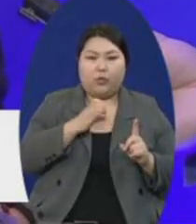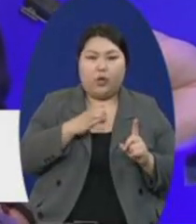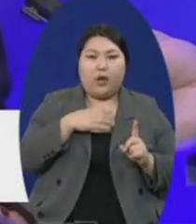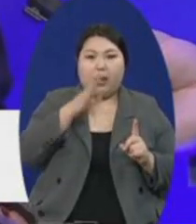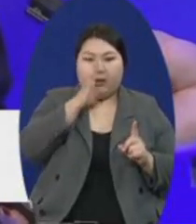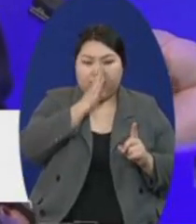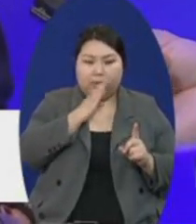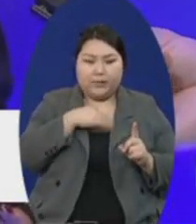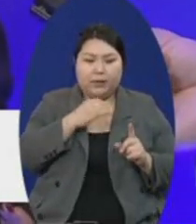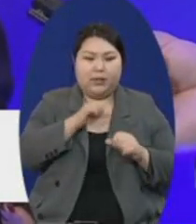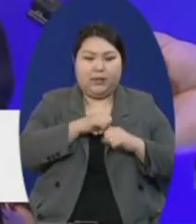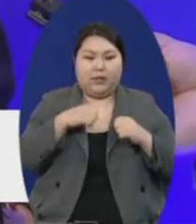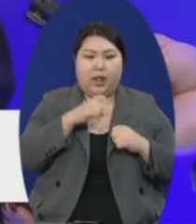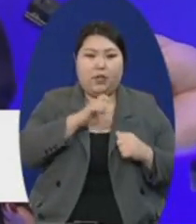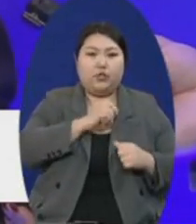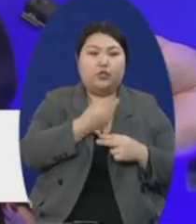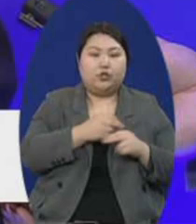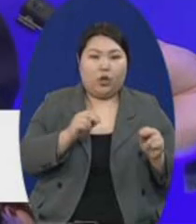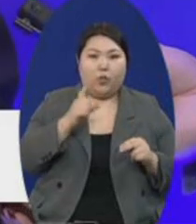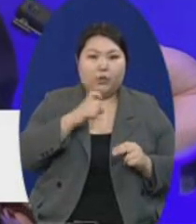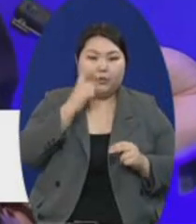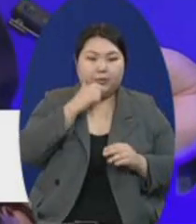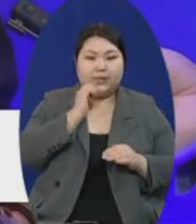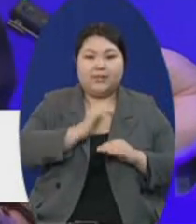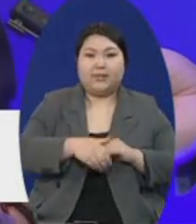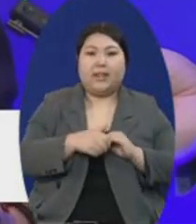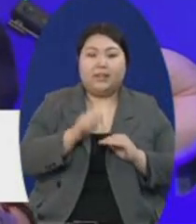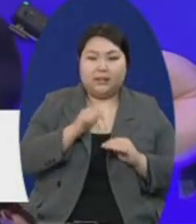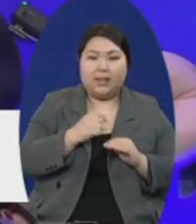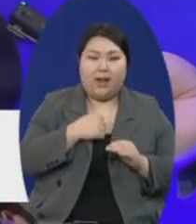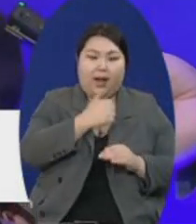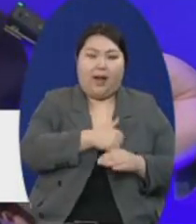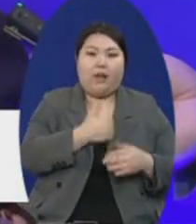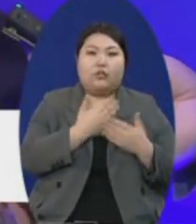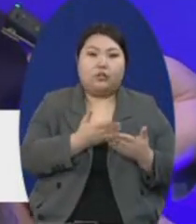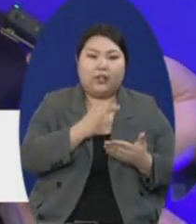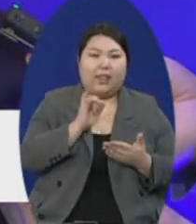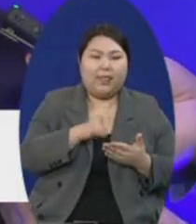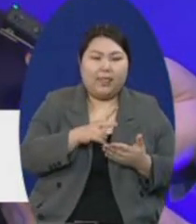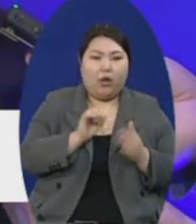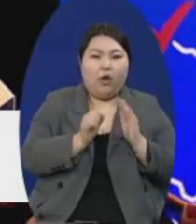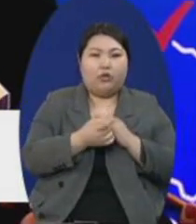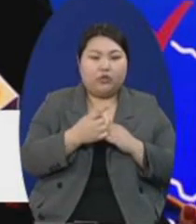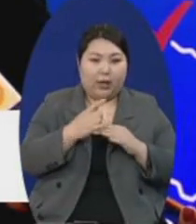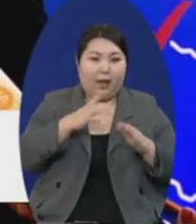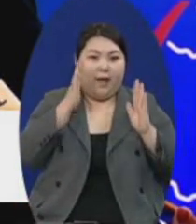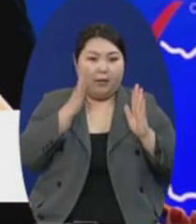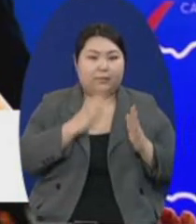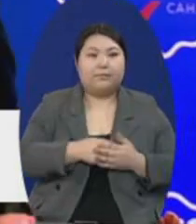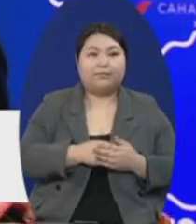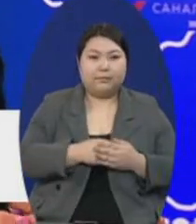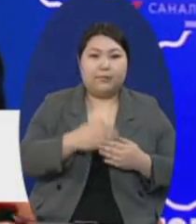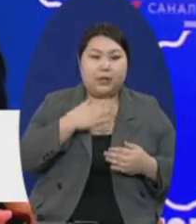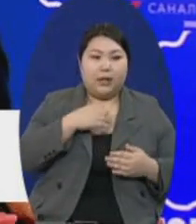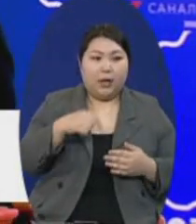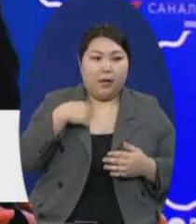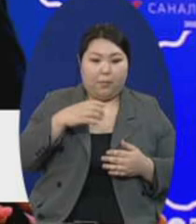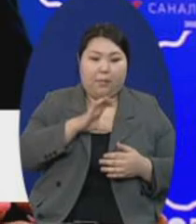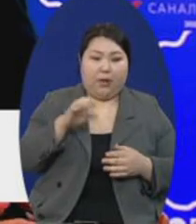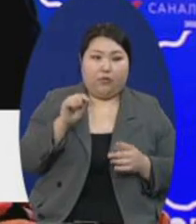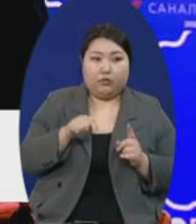иргэдийн иргэчлөө тэр хүний бие даасан байдлыг хангах тал дээр хэлт онцгой анхаарал хандуулсан. Үндэснийн байгууллагын сайха санаач